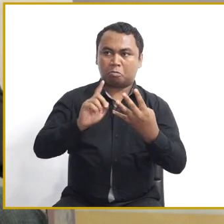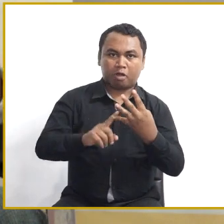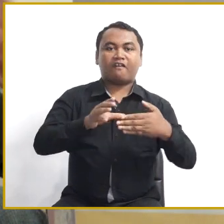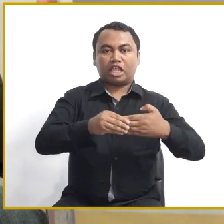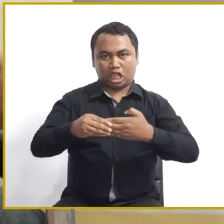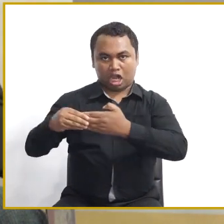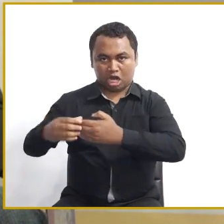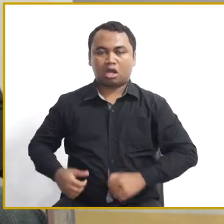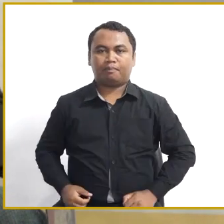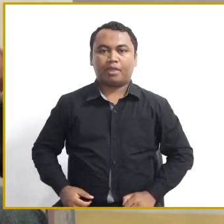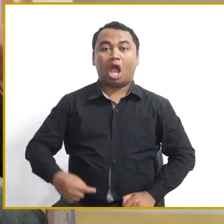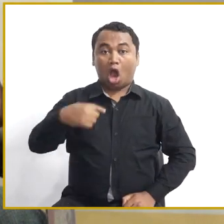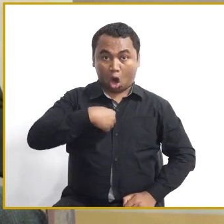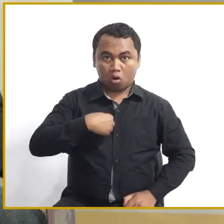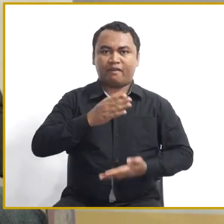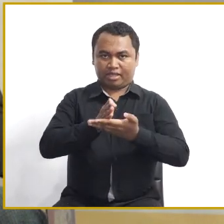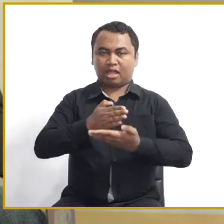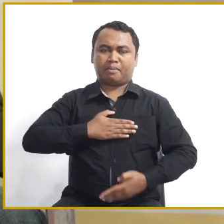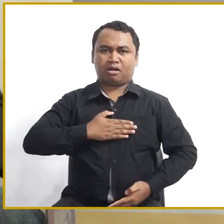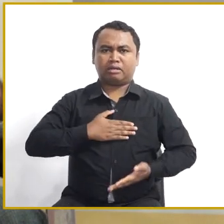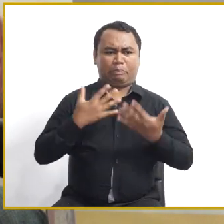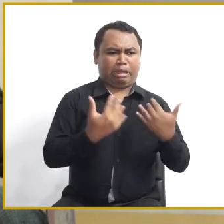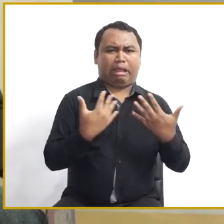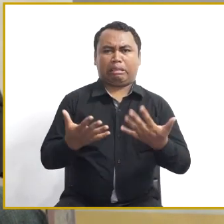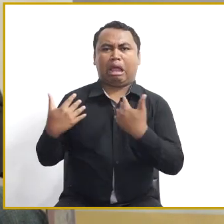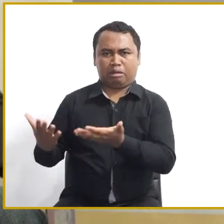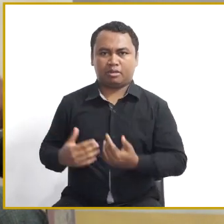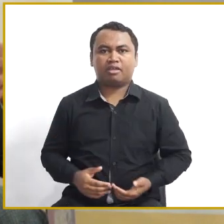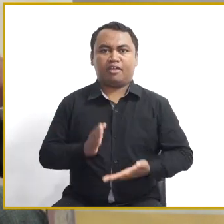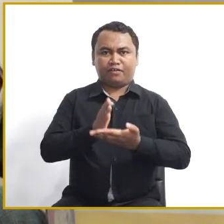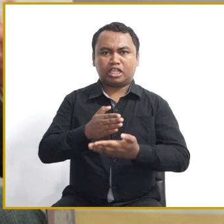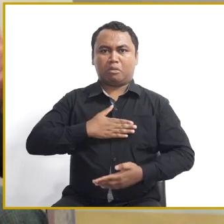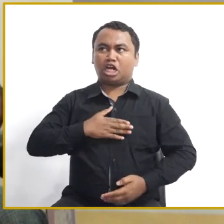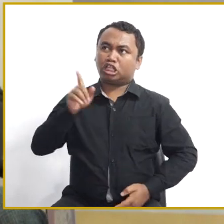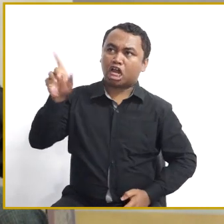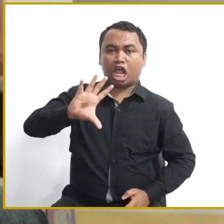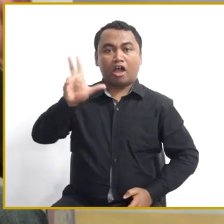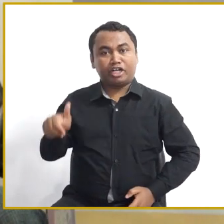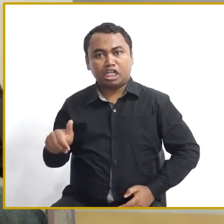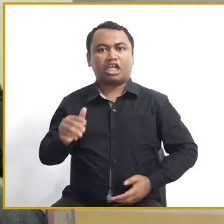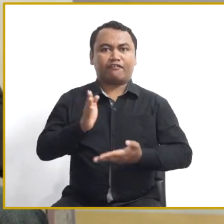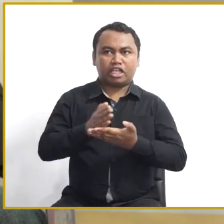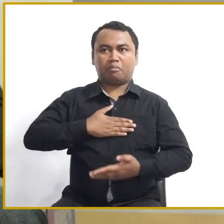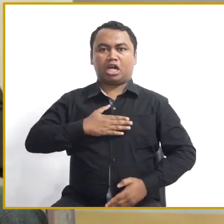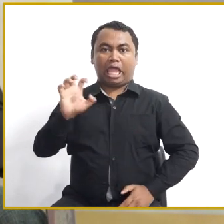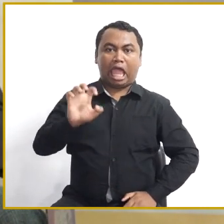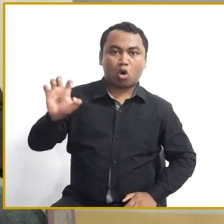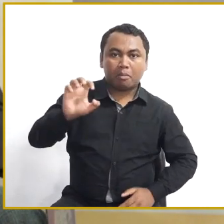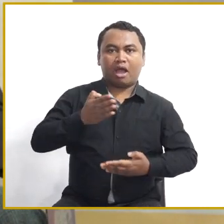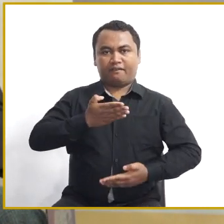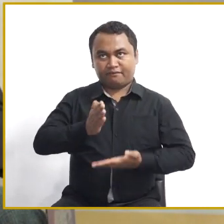ary nianatra tamin'ny toerana maro voatetiko daholo na i Afrika na Eropa na Etats-Unis hitako